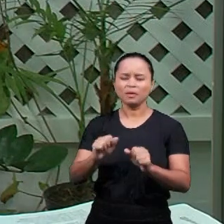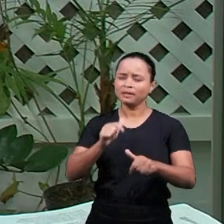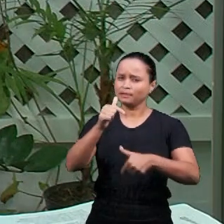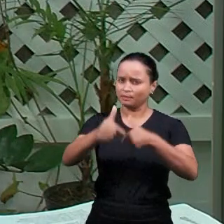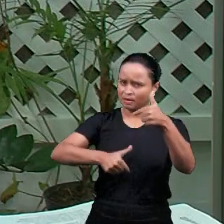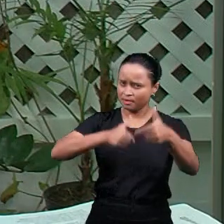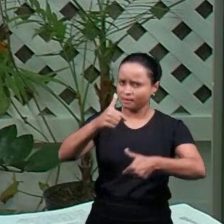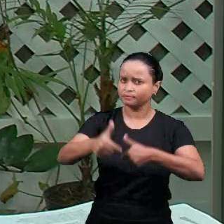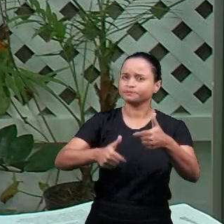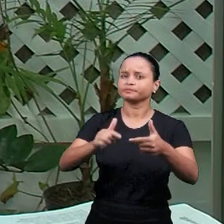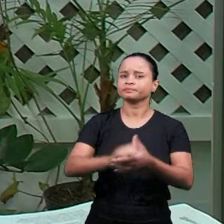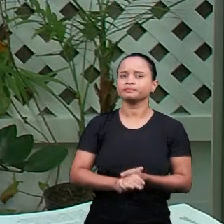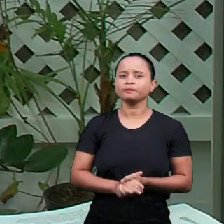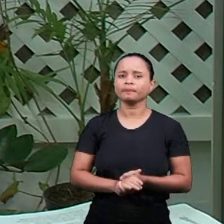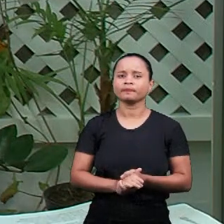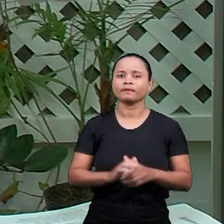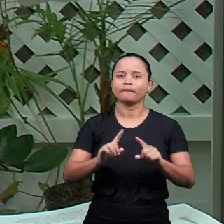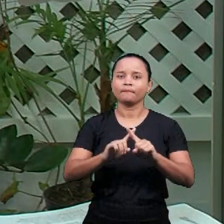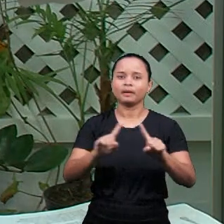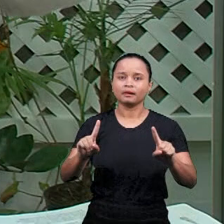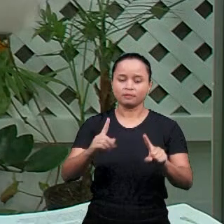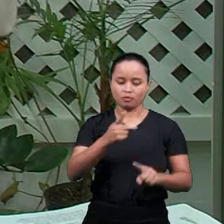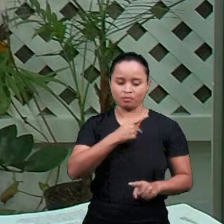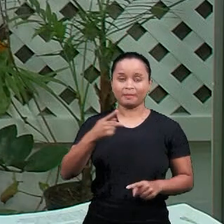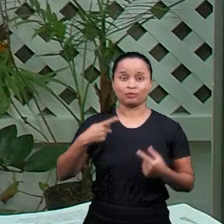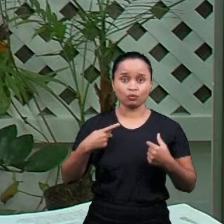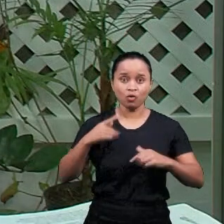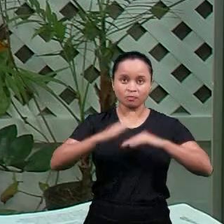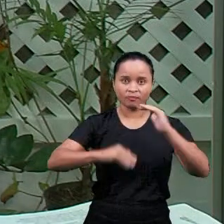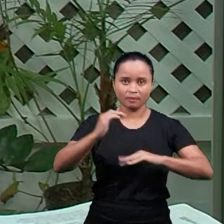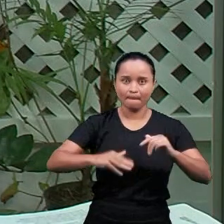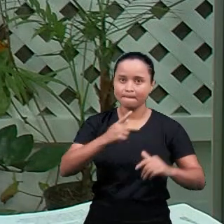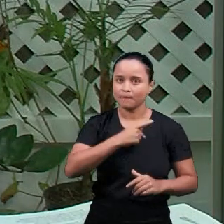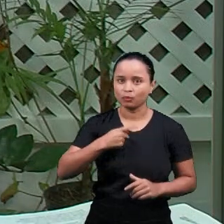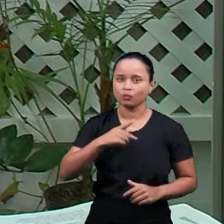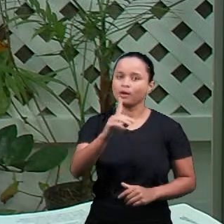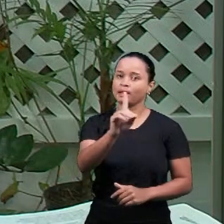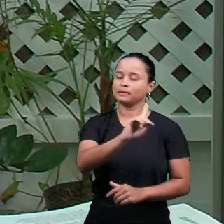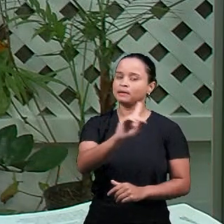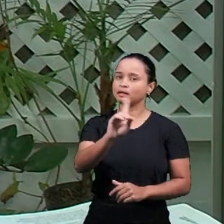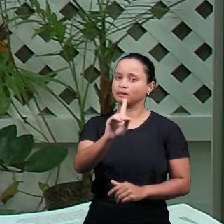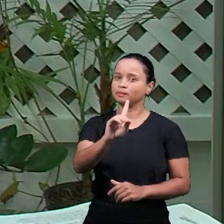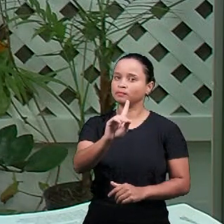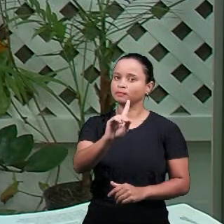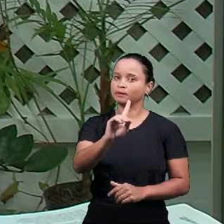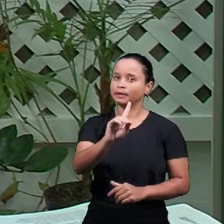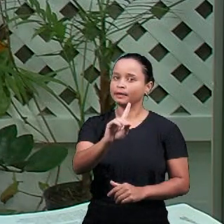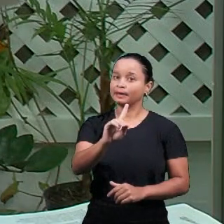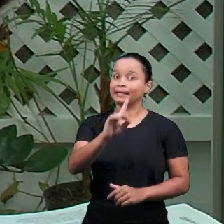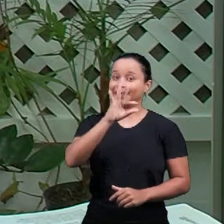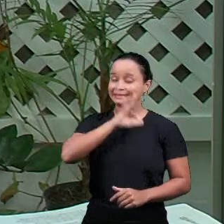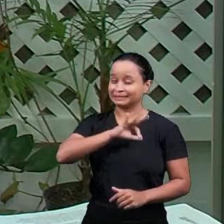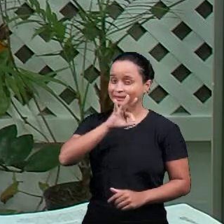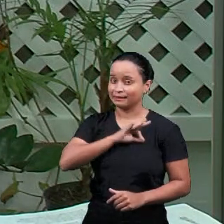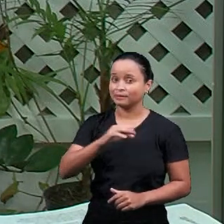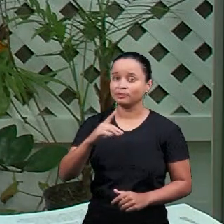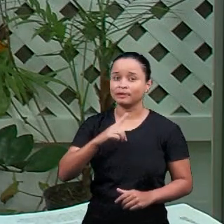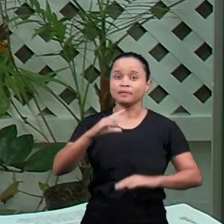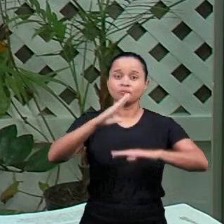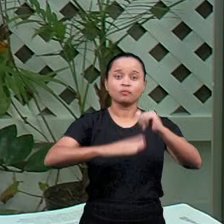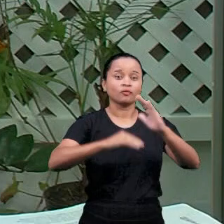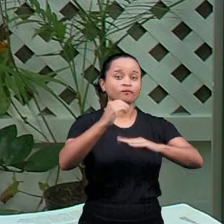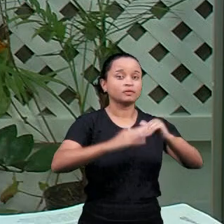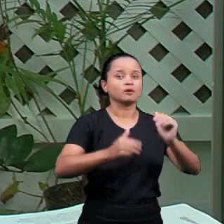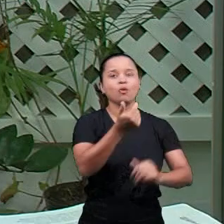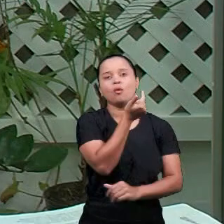pas comme pasteur, il ne va pas recevoir aucun argent pour être pasteur, il va recevoir comme un fonctionnaire quelconque